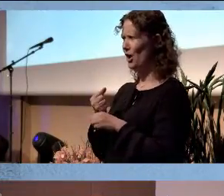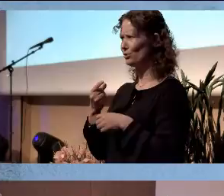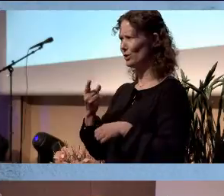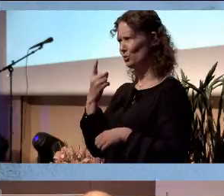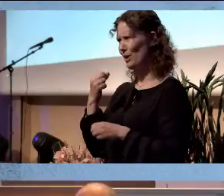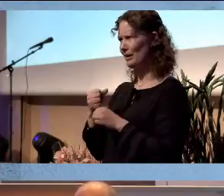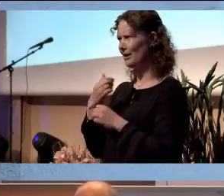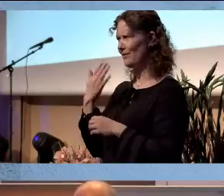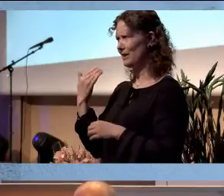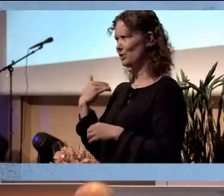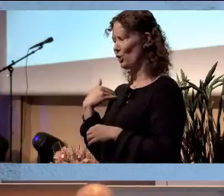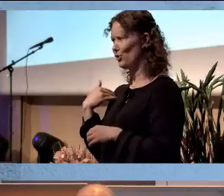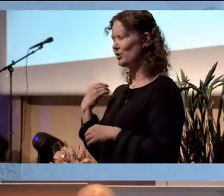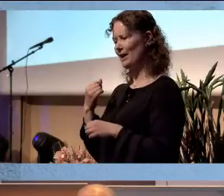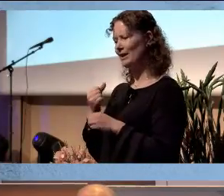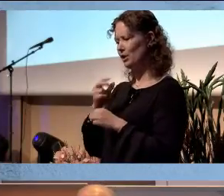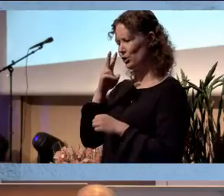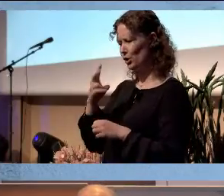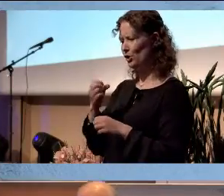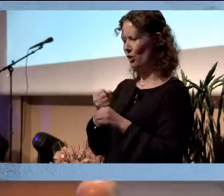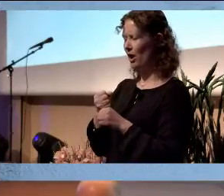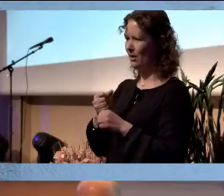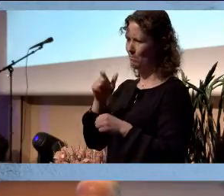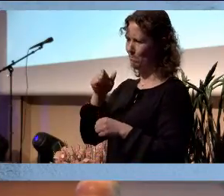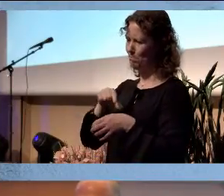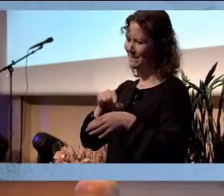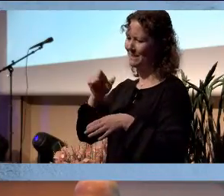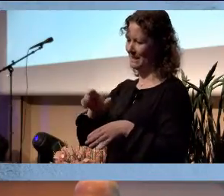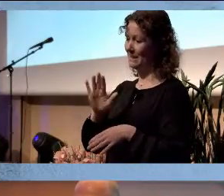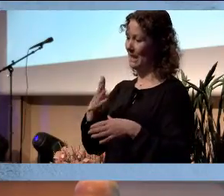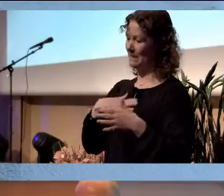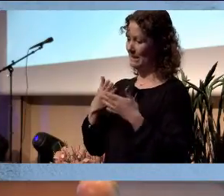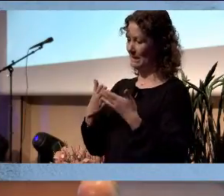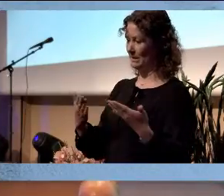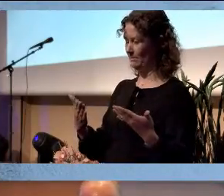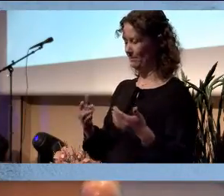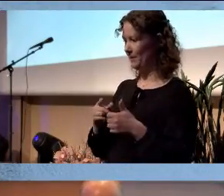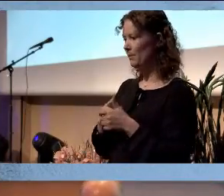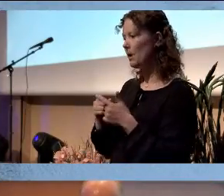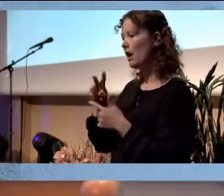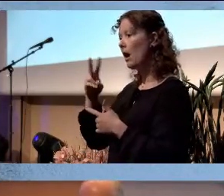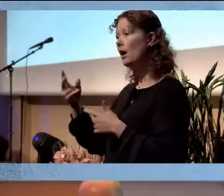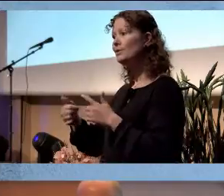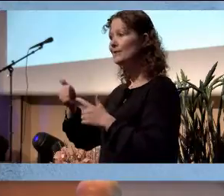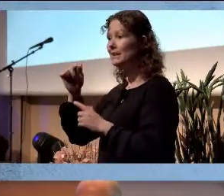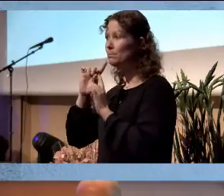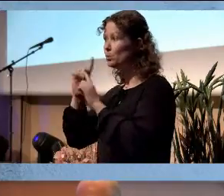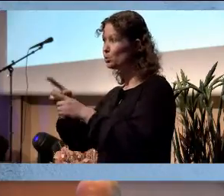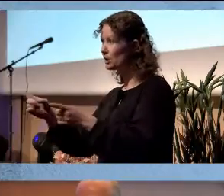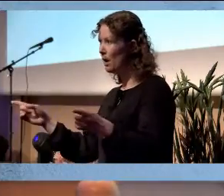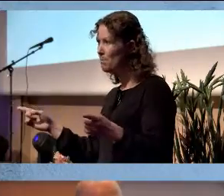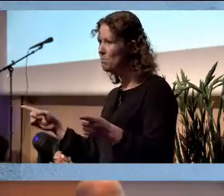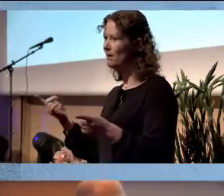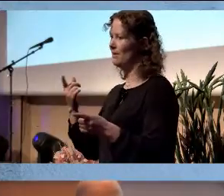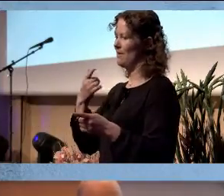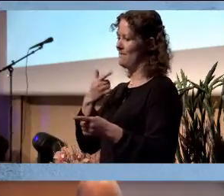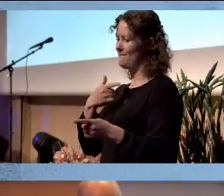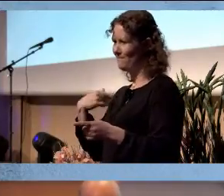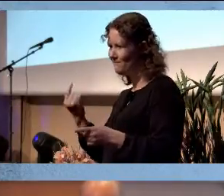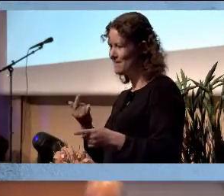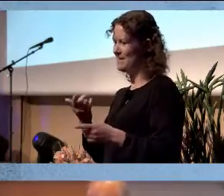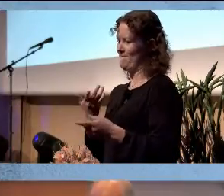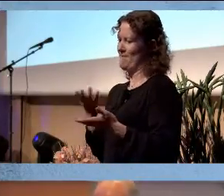det ganske nytt å lage pasientens helsetjeneste. Et annet viktig budskap. Vi vil være med på å lage